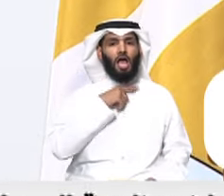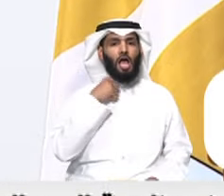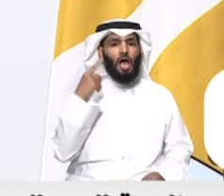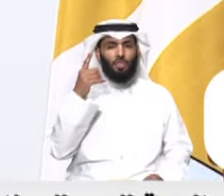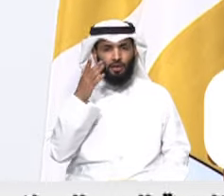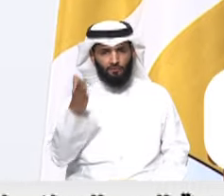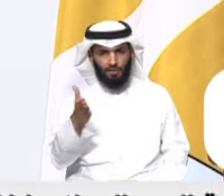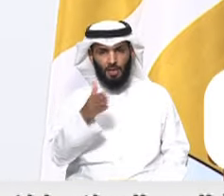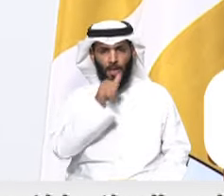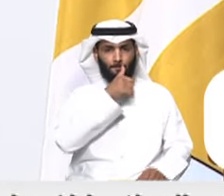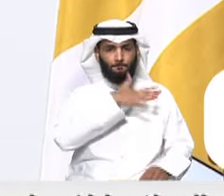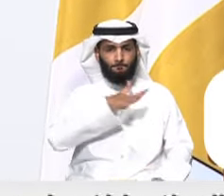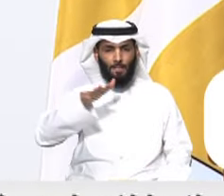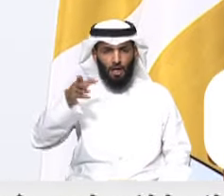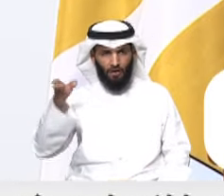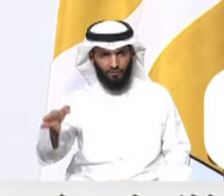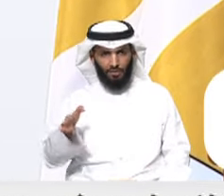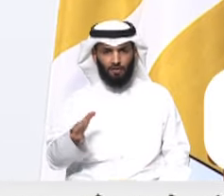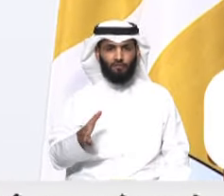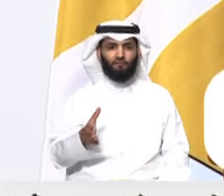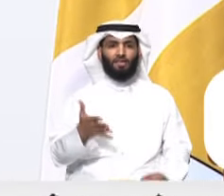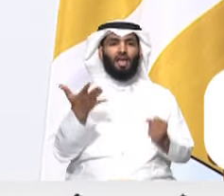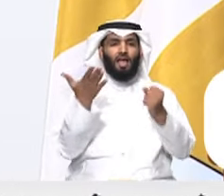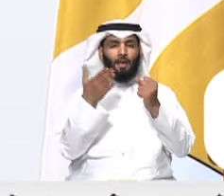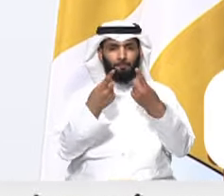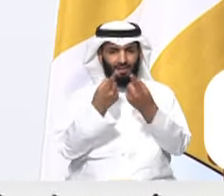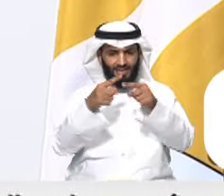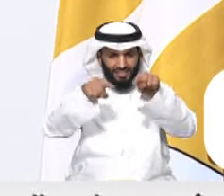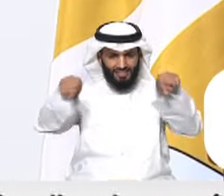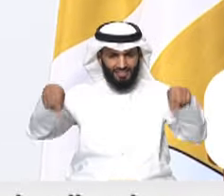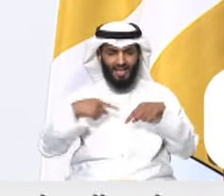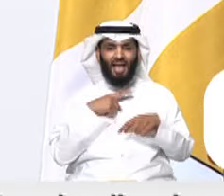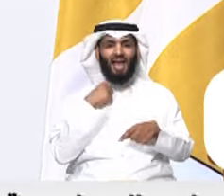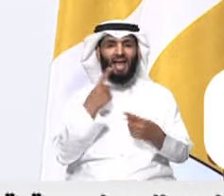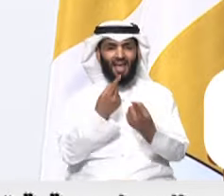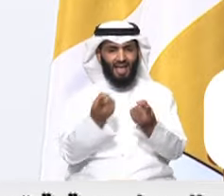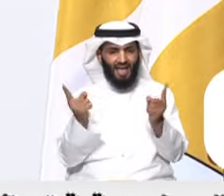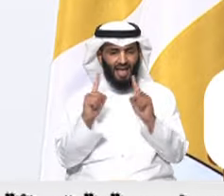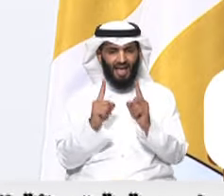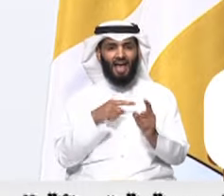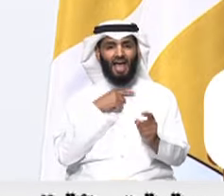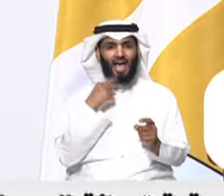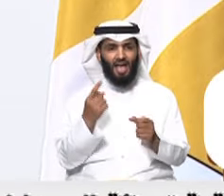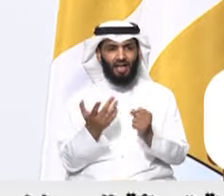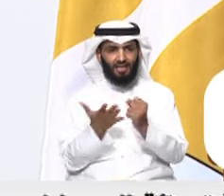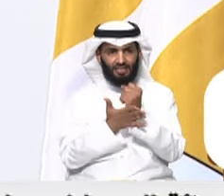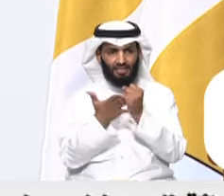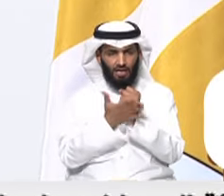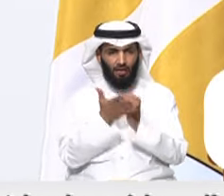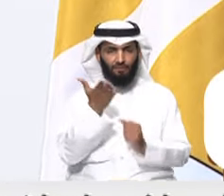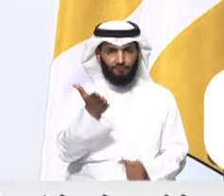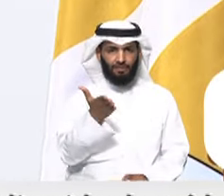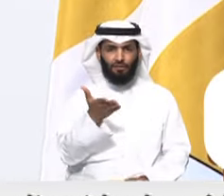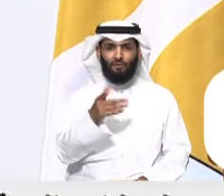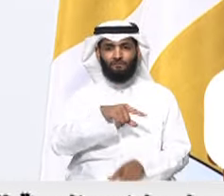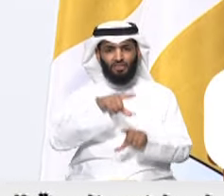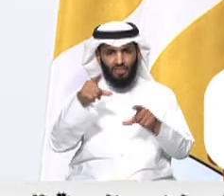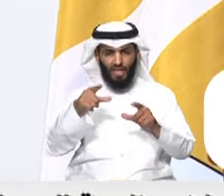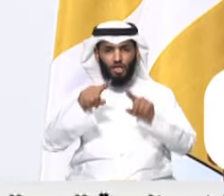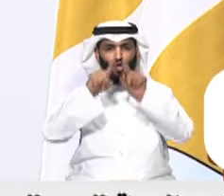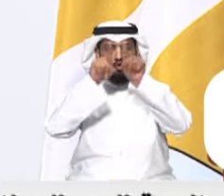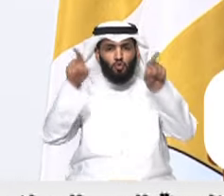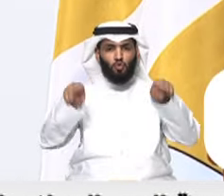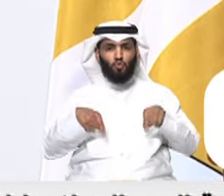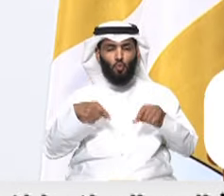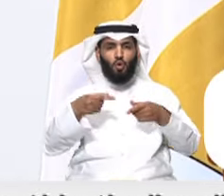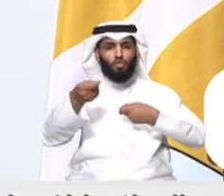رمليه بالاضافه حديقه مغلقه مسارات المشي وبعض النسب اللي فيها ايضا تجاريه وترفيهيه